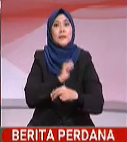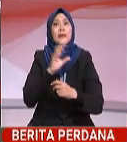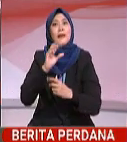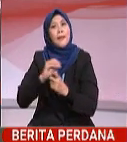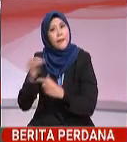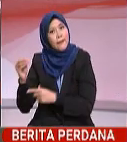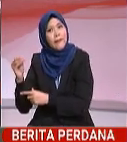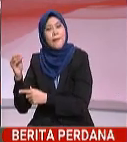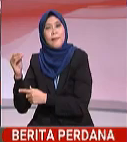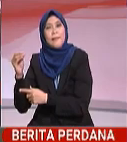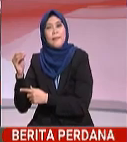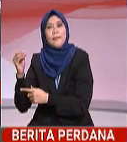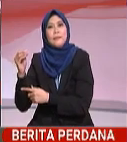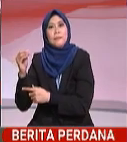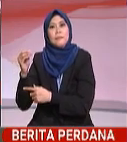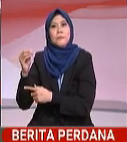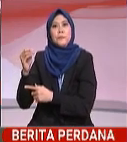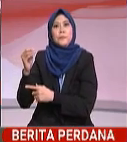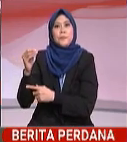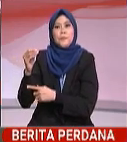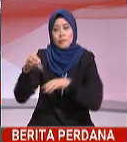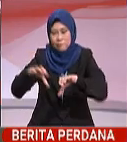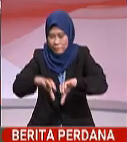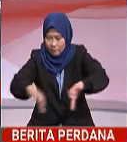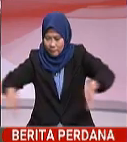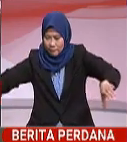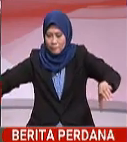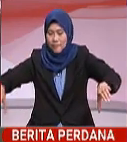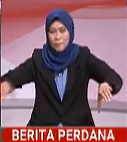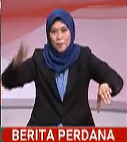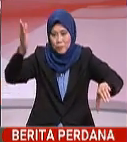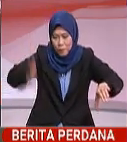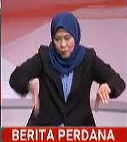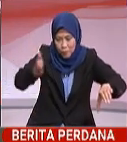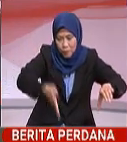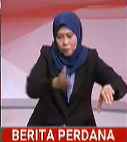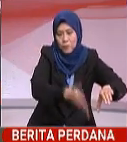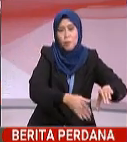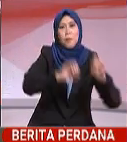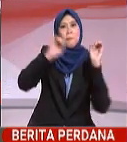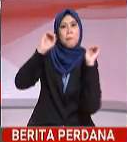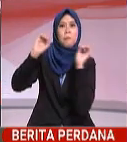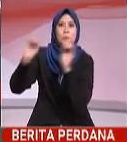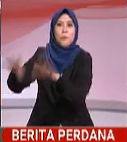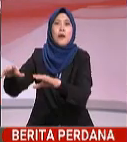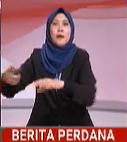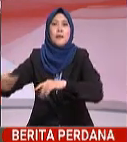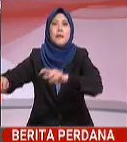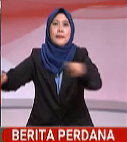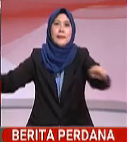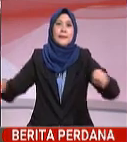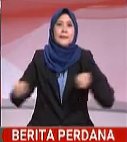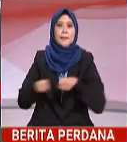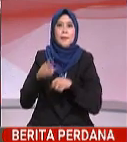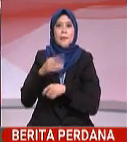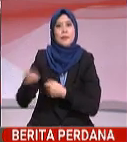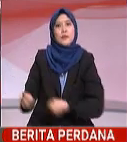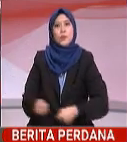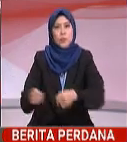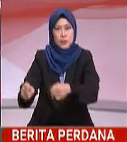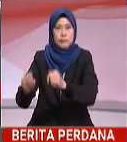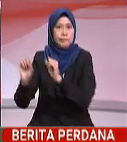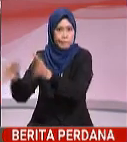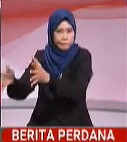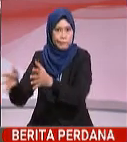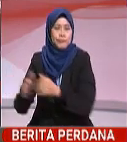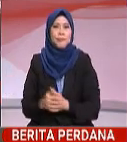juga rangka motosikal akan dipotong dan dibuang di dalam tasik dan juga sungai.